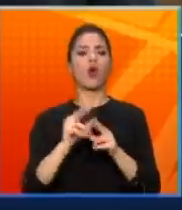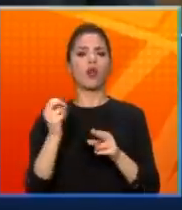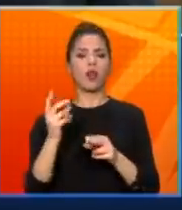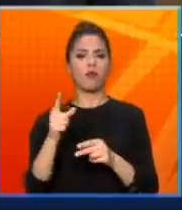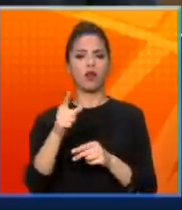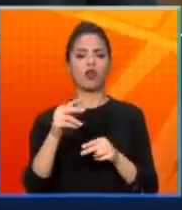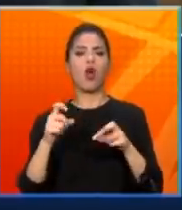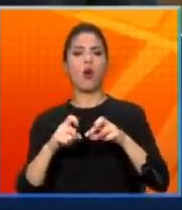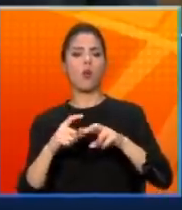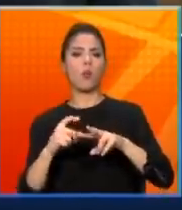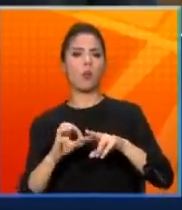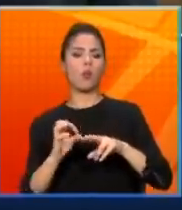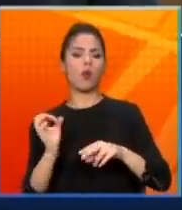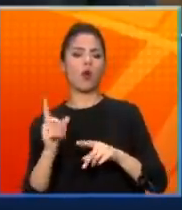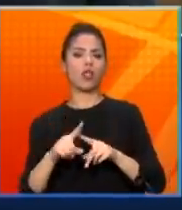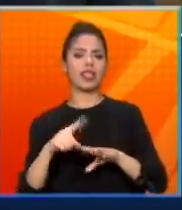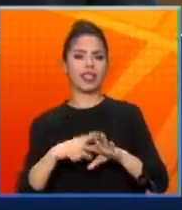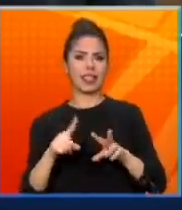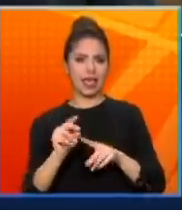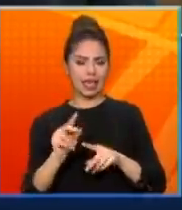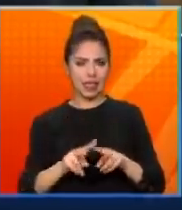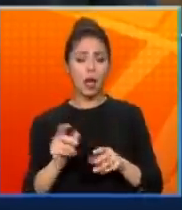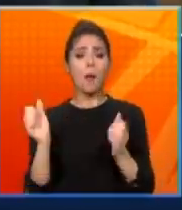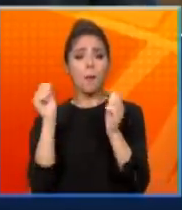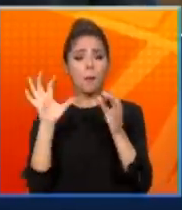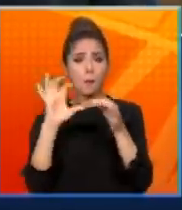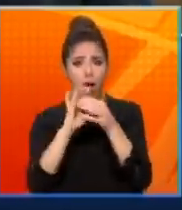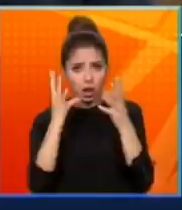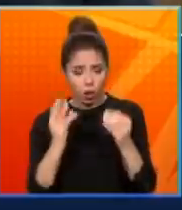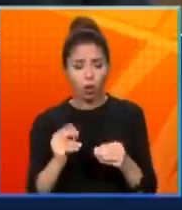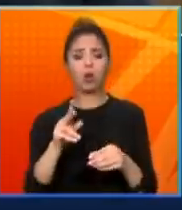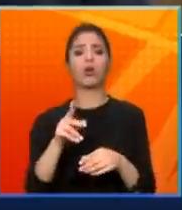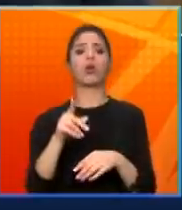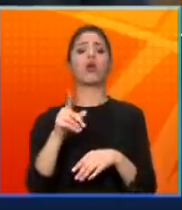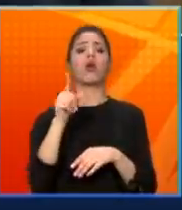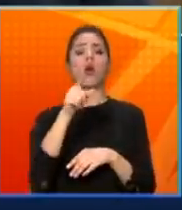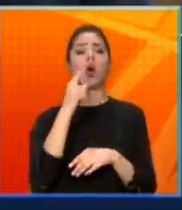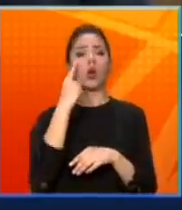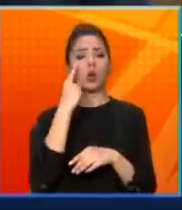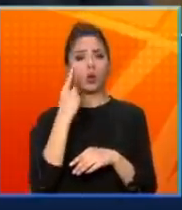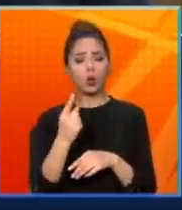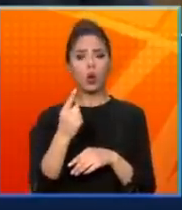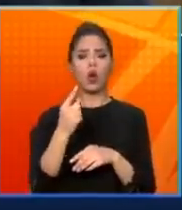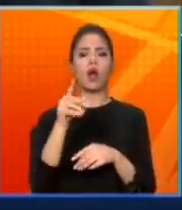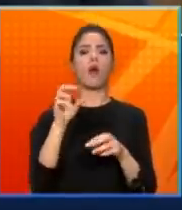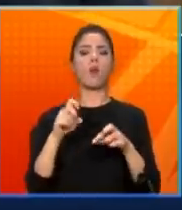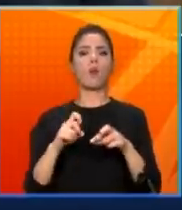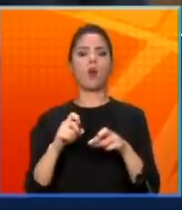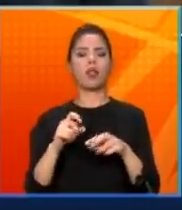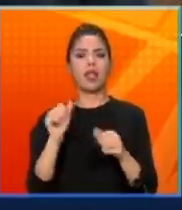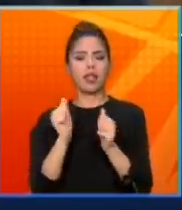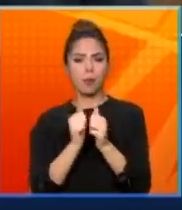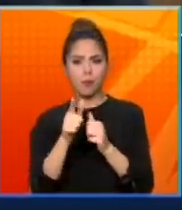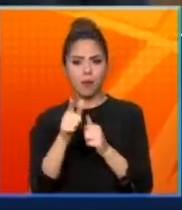bağlanıyor, kapı olarak kullanıyor ve hücrenin içine giriyor. Bu ACE2 proteinini bizim